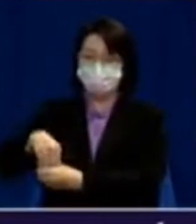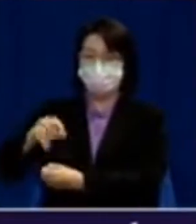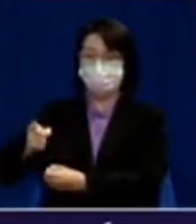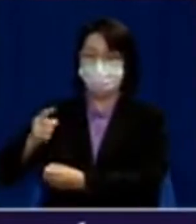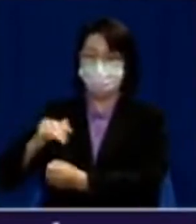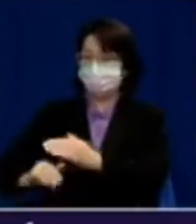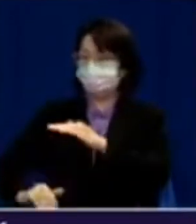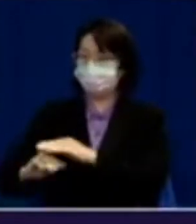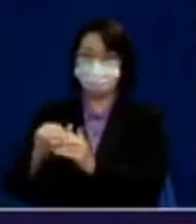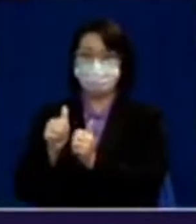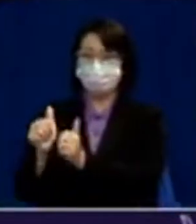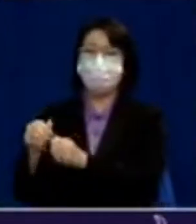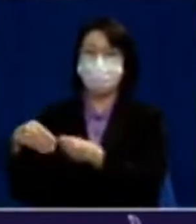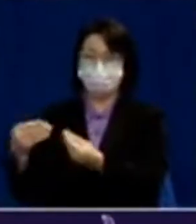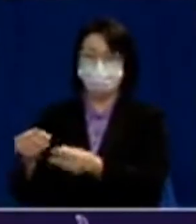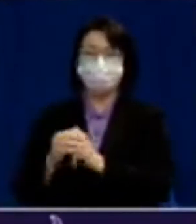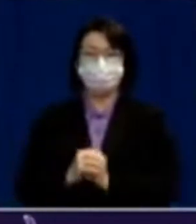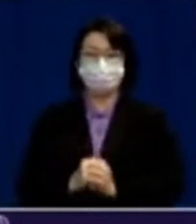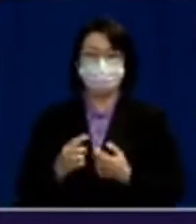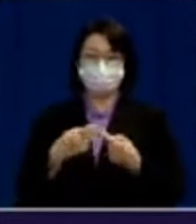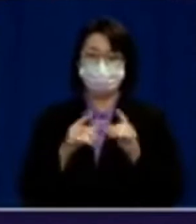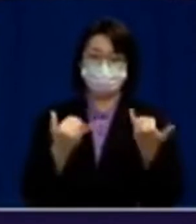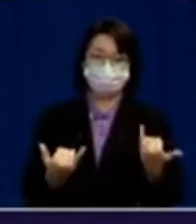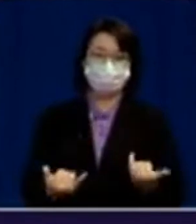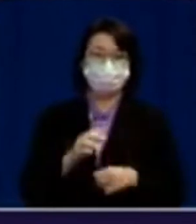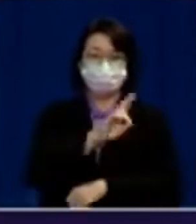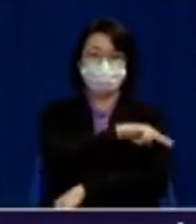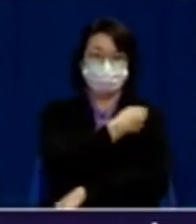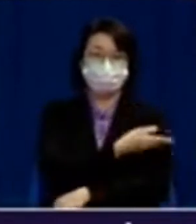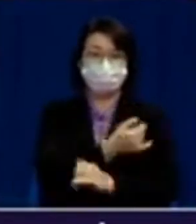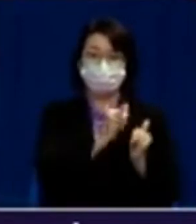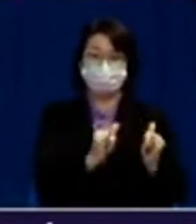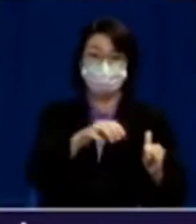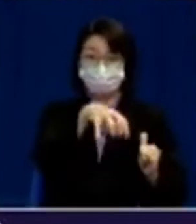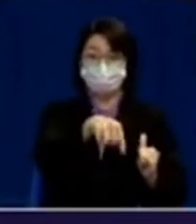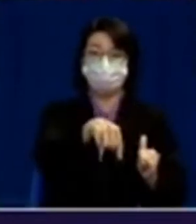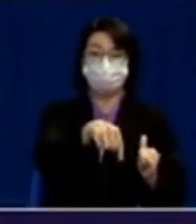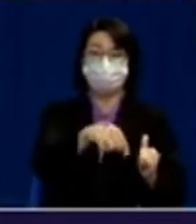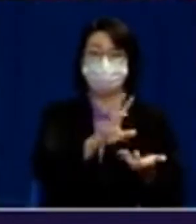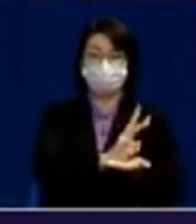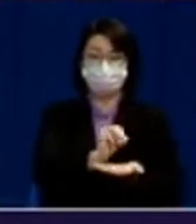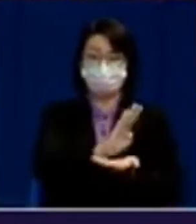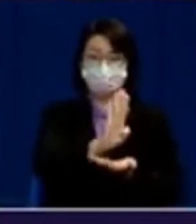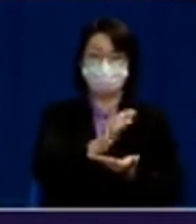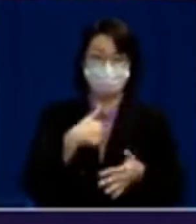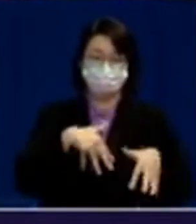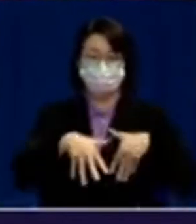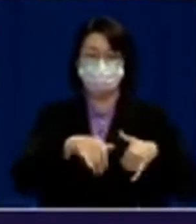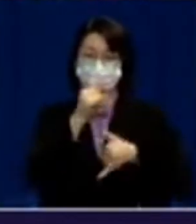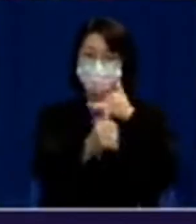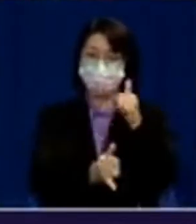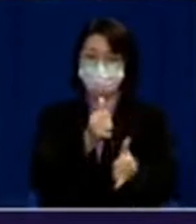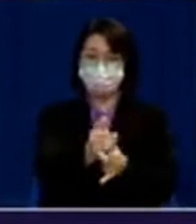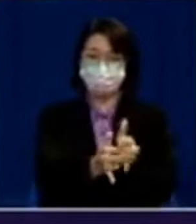ในด้านอื่นมากขึ้นนะคะอีกทั้งในโรงพยาบาลสนามในเดรสสีนั้นก็จะทำให้ประชาชนที่มารับบริการนั้น